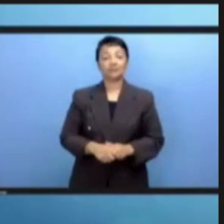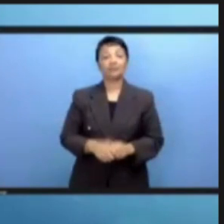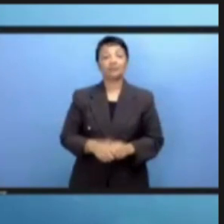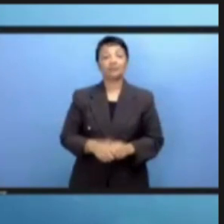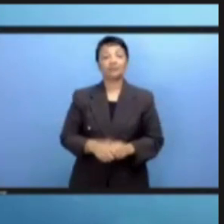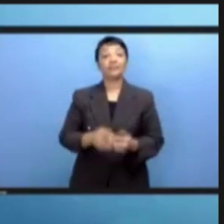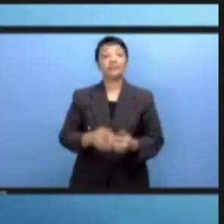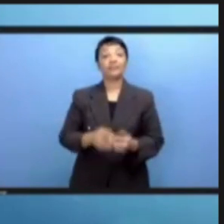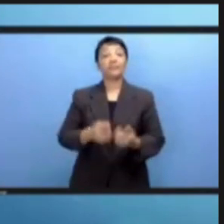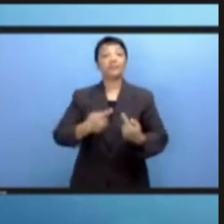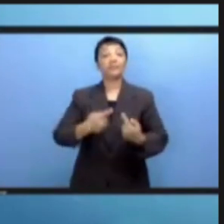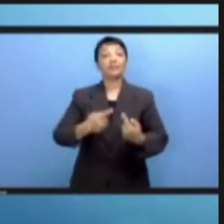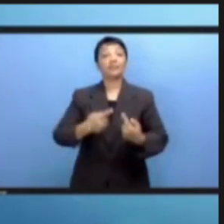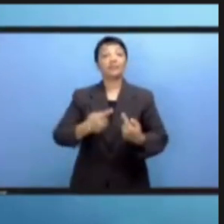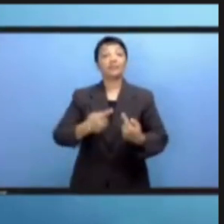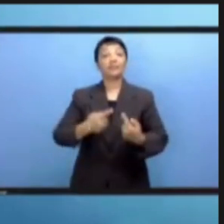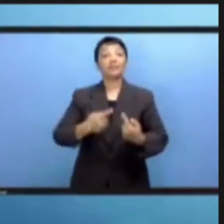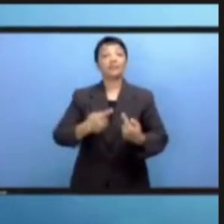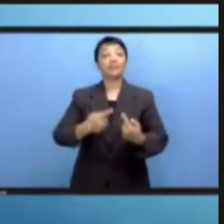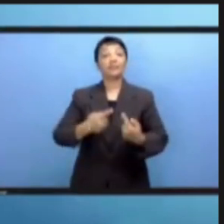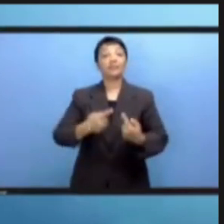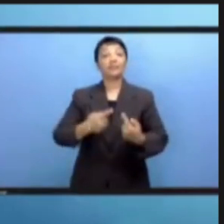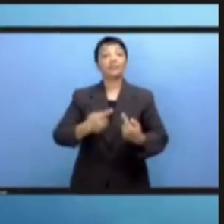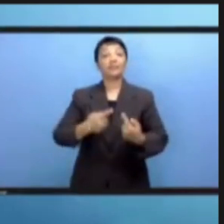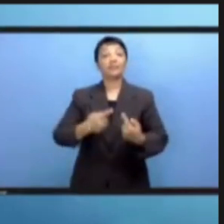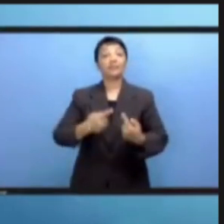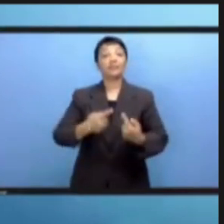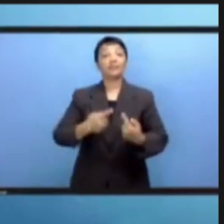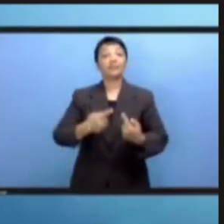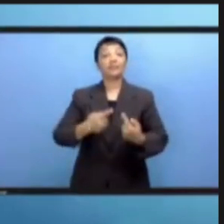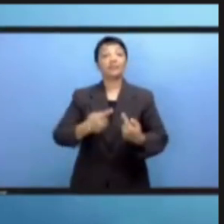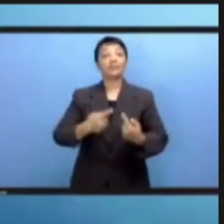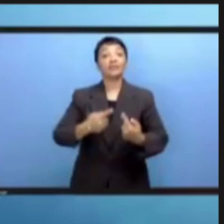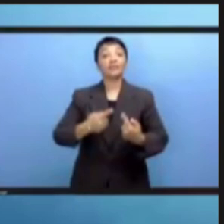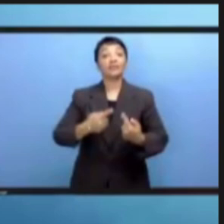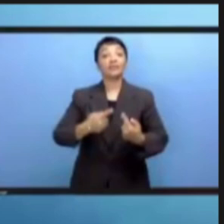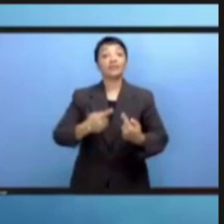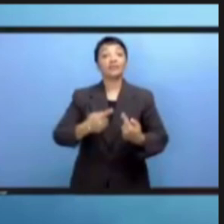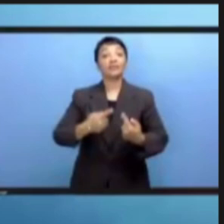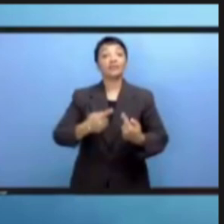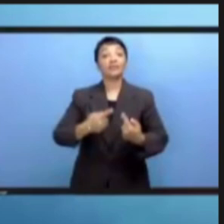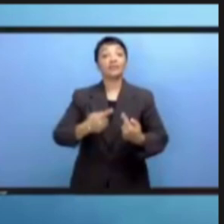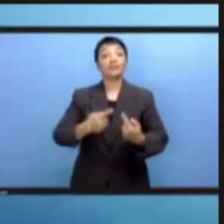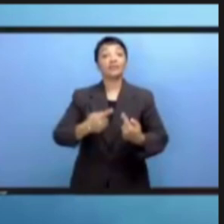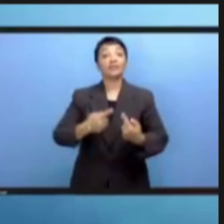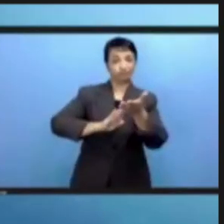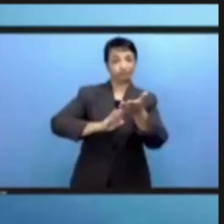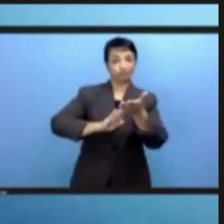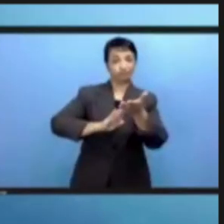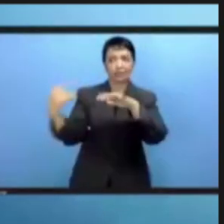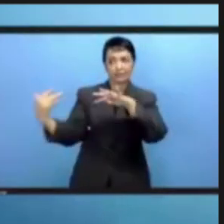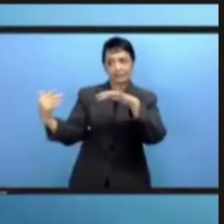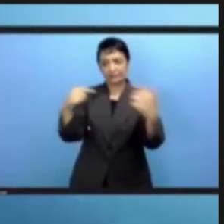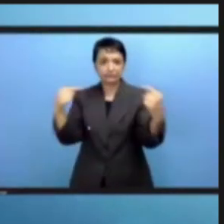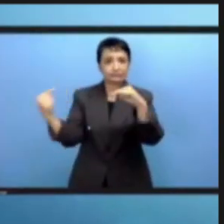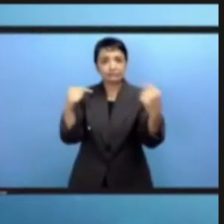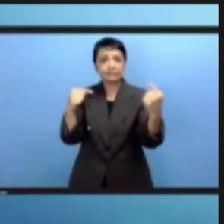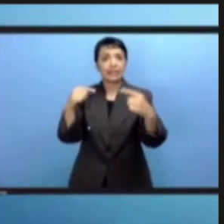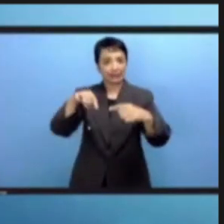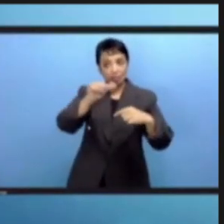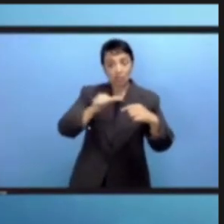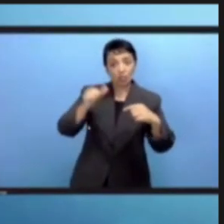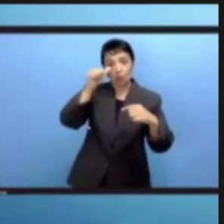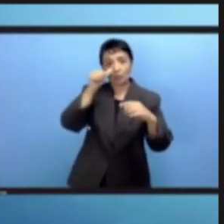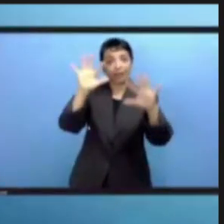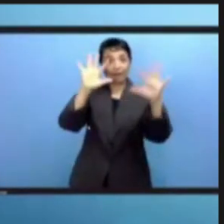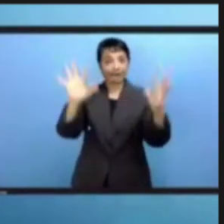Во времена, когда мы сталкиваемся со сложностями, такими как пандемия, и постепенно восстанавливаемся от